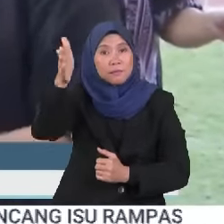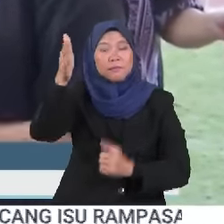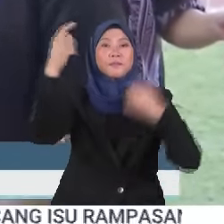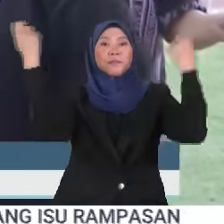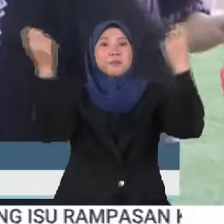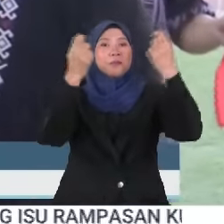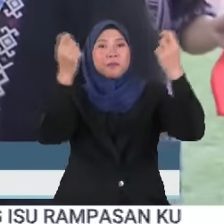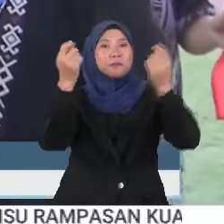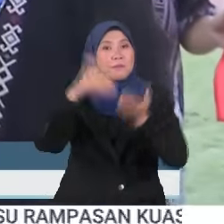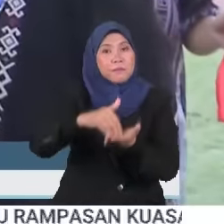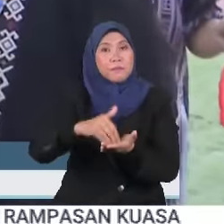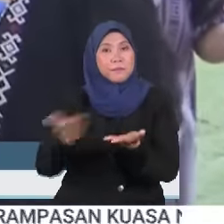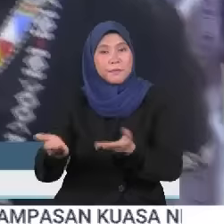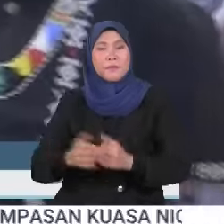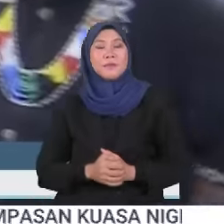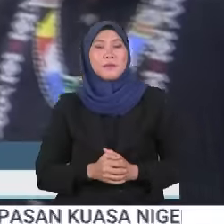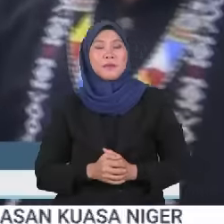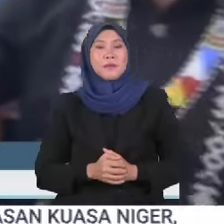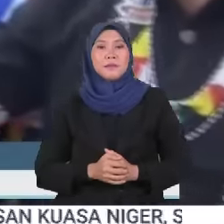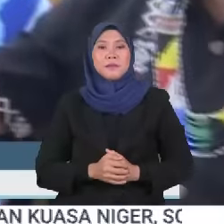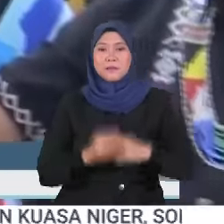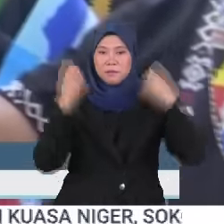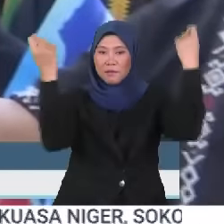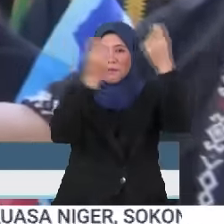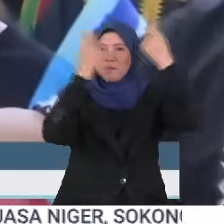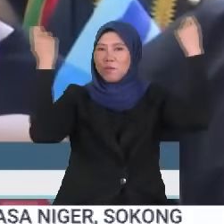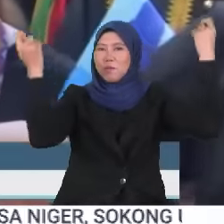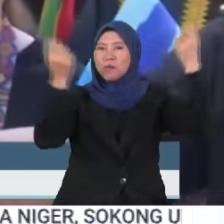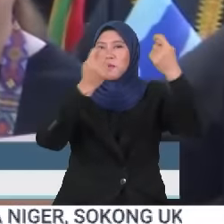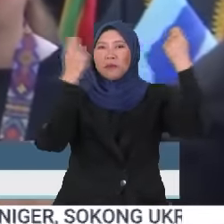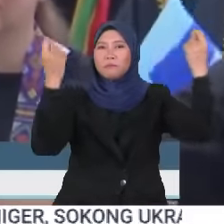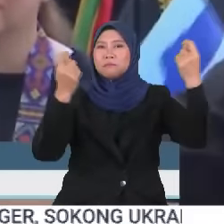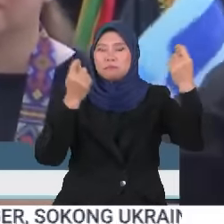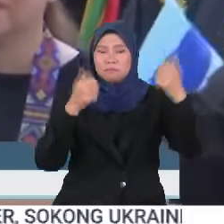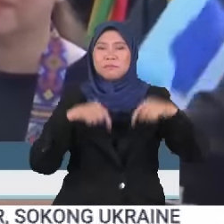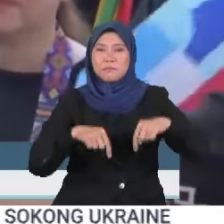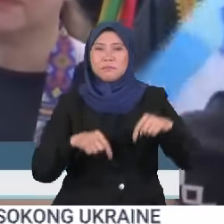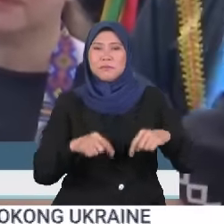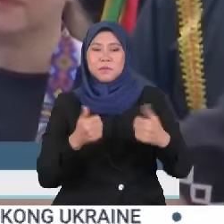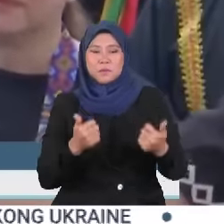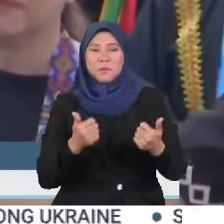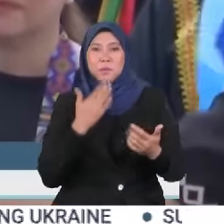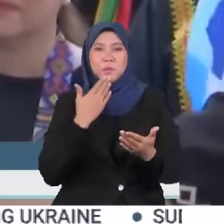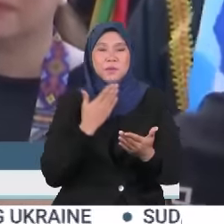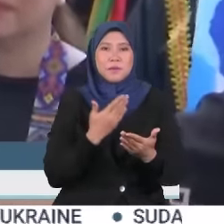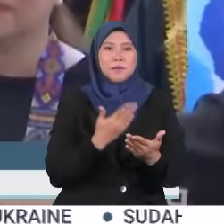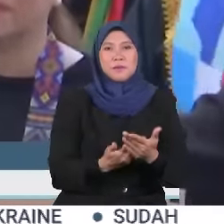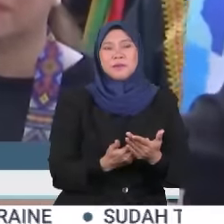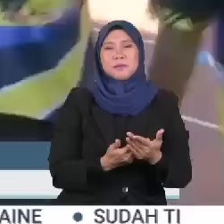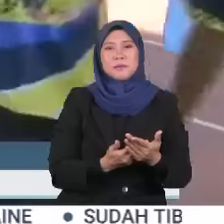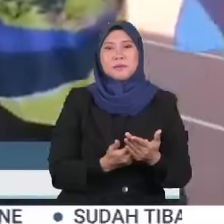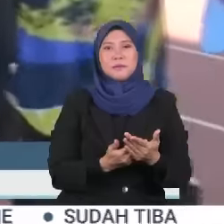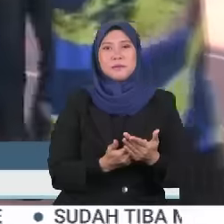sambutan ini sambutan ini mempunyai signifikan sendiri satu diantaranya ialah